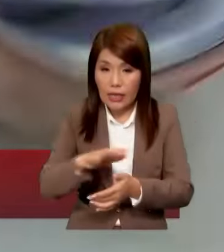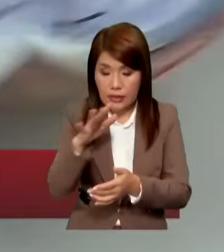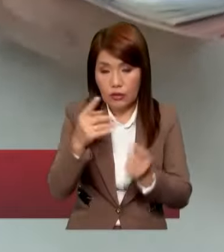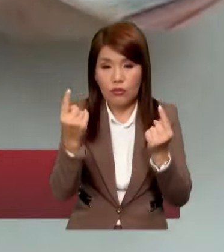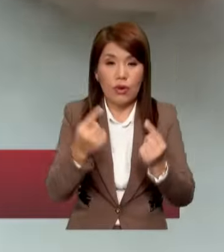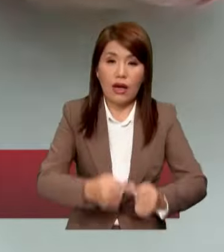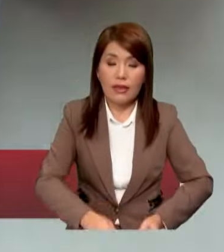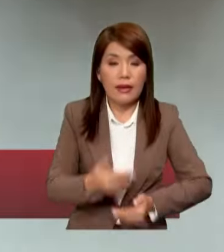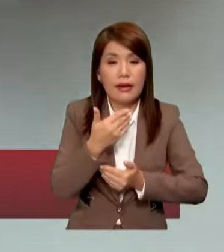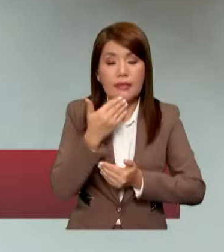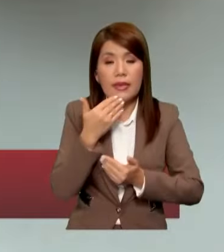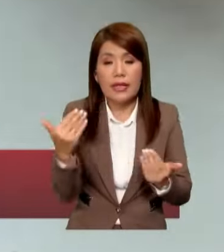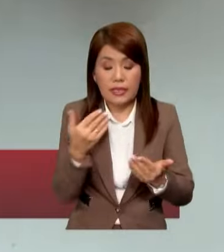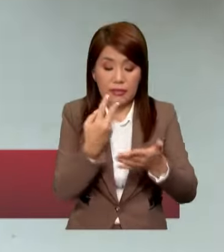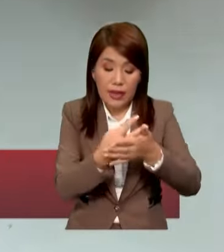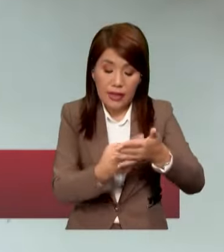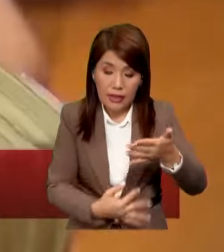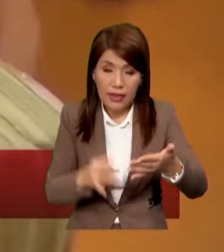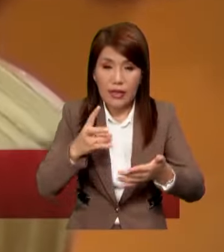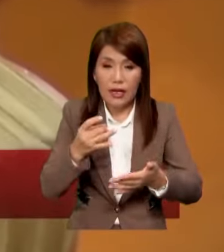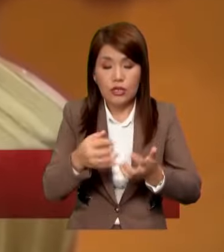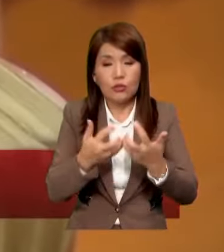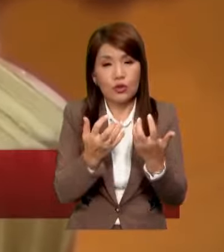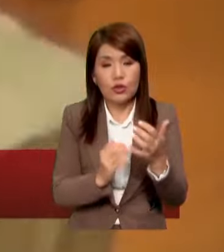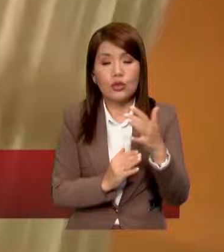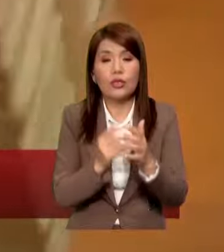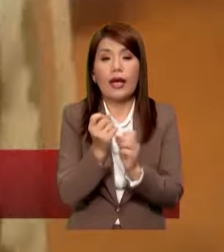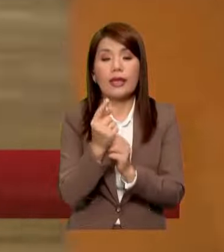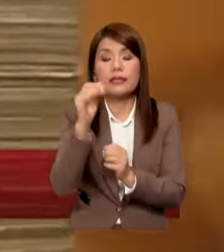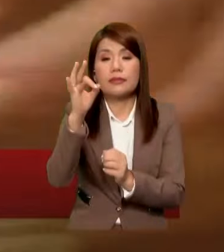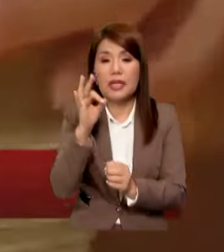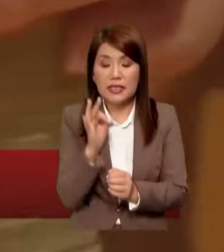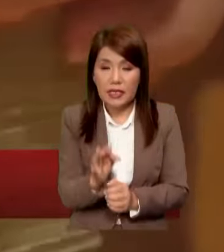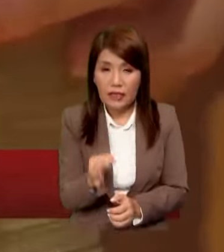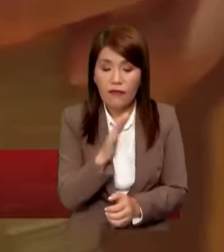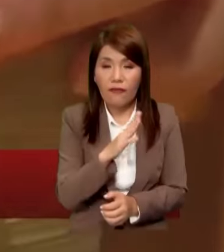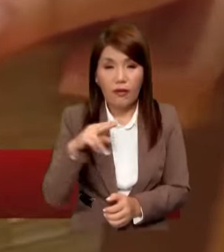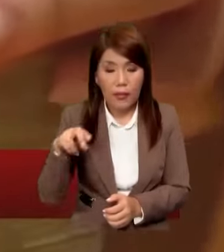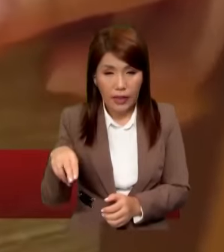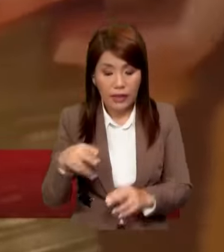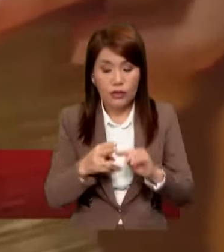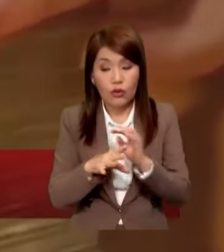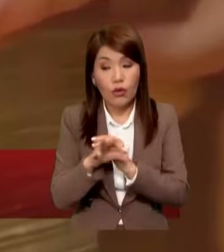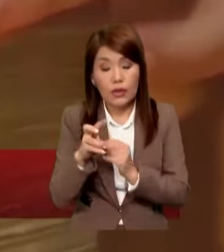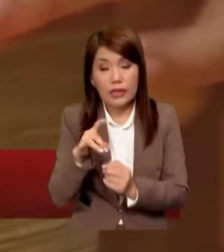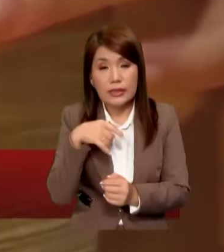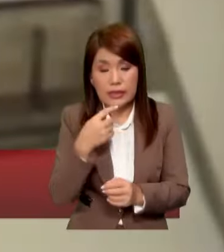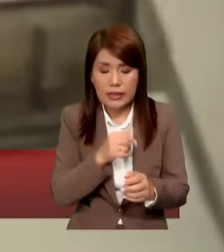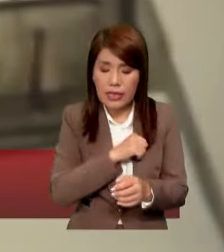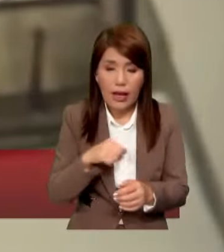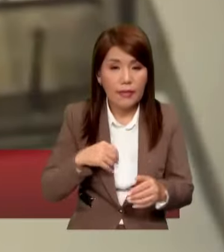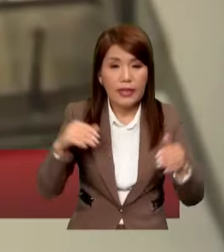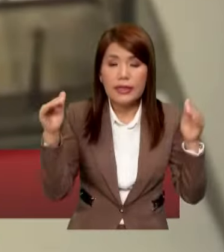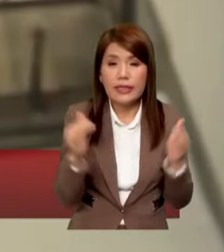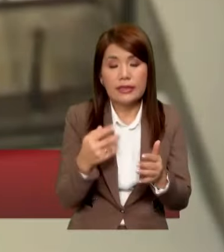падает. По последним данным Нацстата, цифра не превышает 11% ВВП. По словам экспертов, это самый